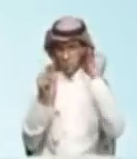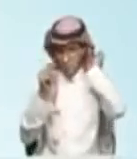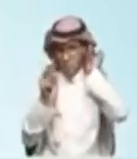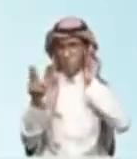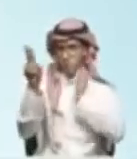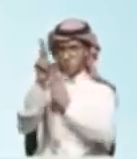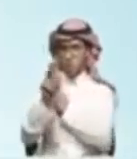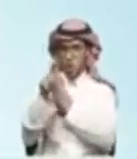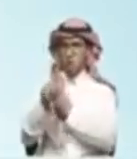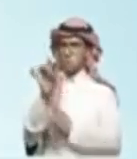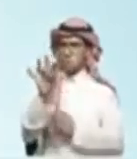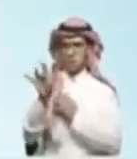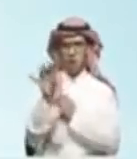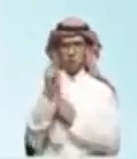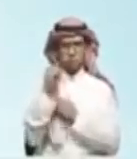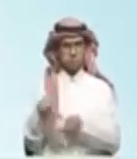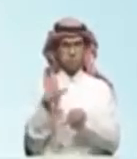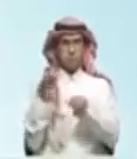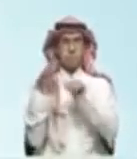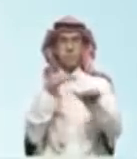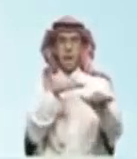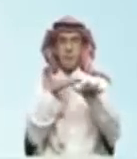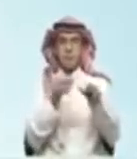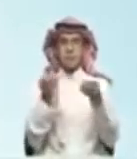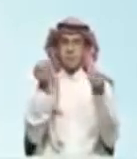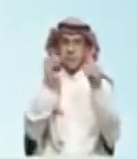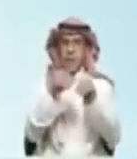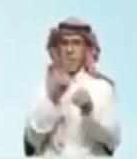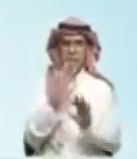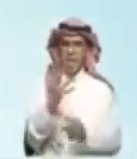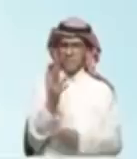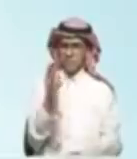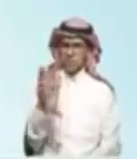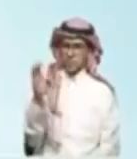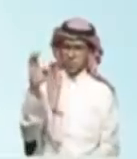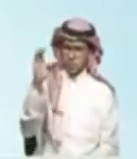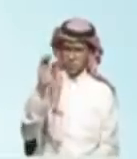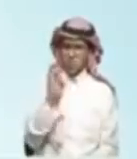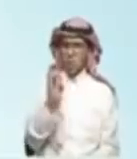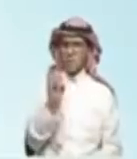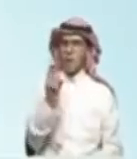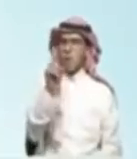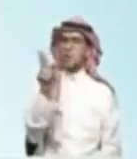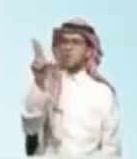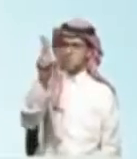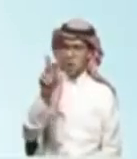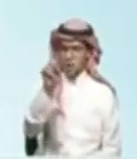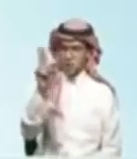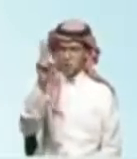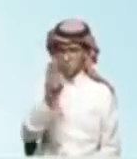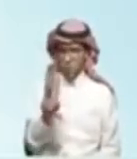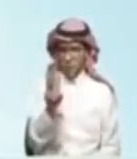شاء الله تبارك الله نشاهد اليوم زحمة شديدة داخل الحرم المكي الشريف، ولكن سؤالنا نتحدث